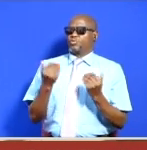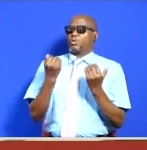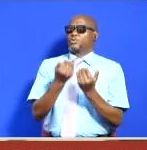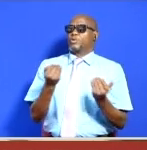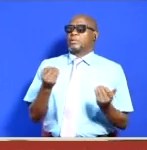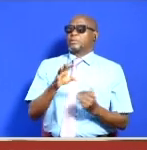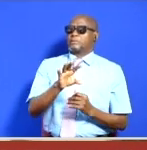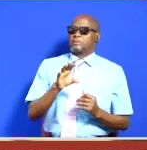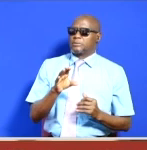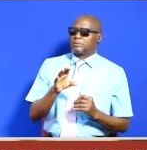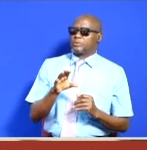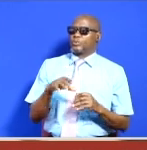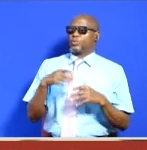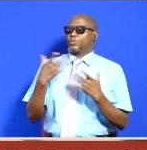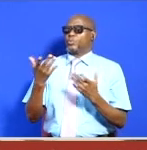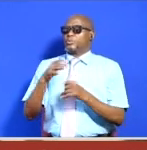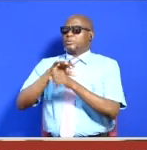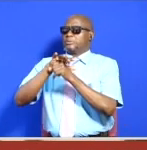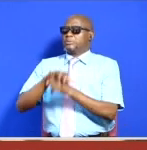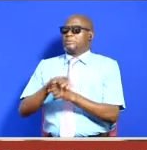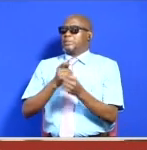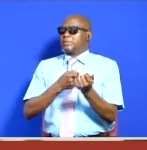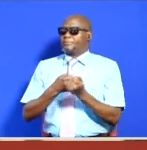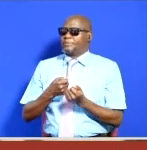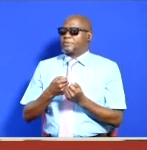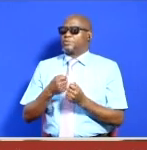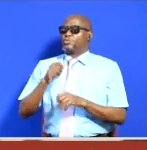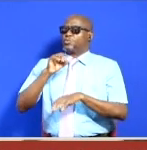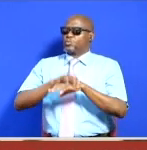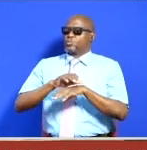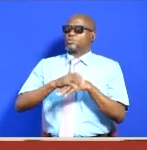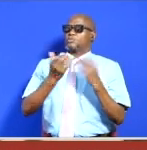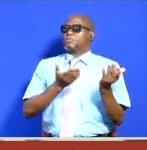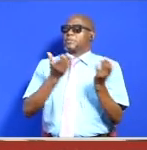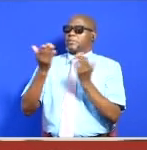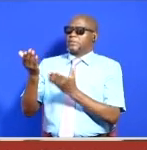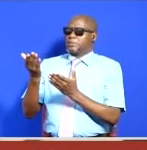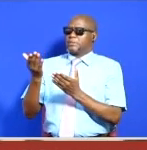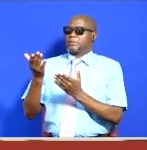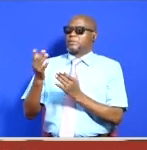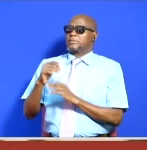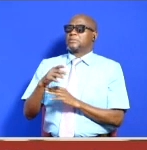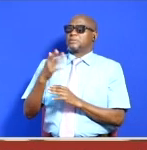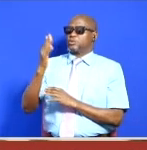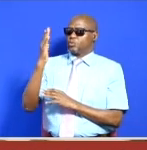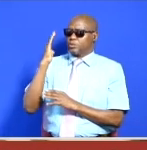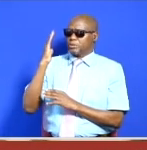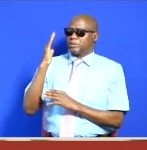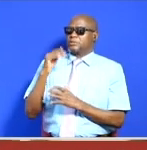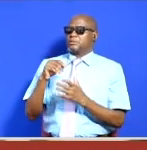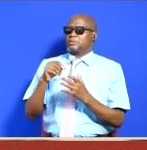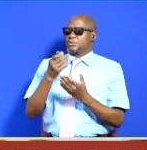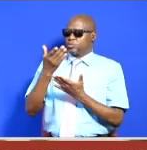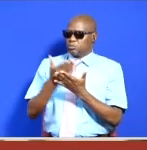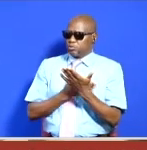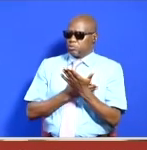njia yoyote wamenyanyaswa kingono, ni vyema mukalete ripoti kwa asasi za usalama. Polisi wetu wako pale. Tuko na ofisi yetu,